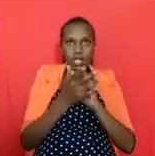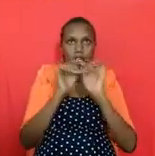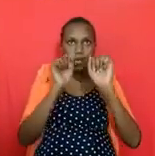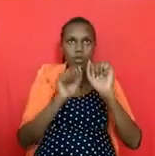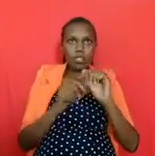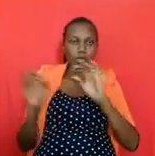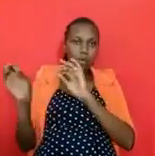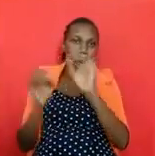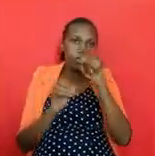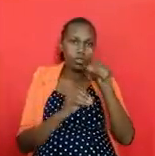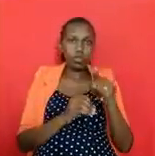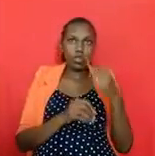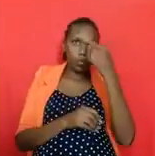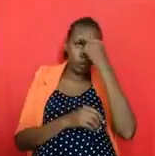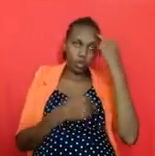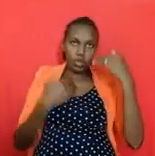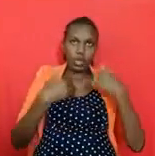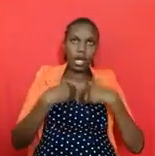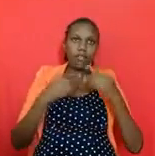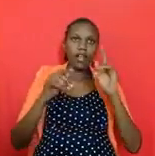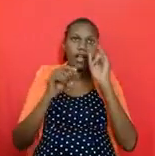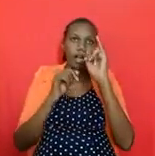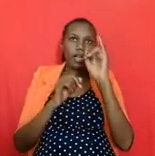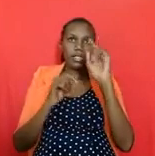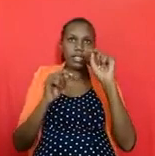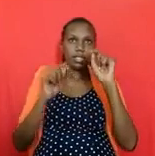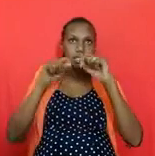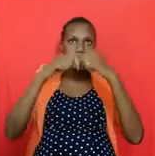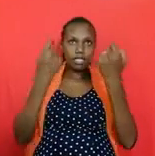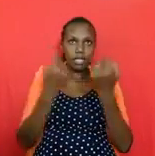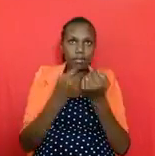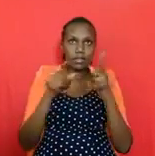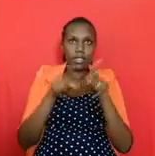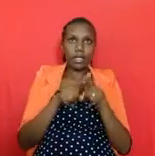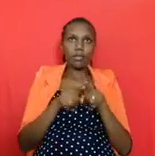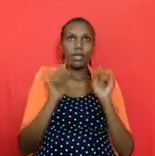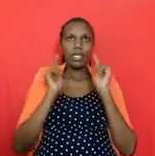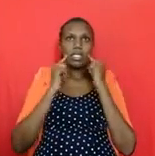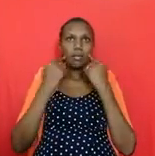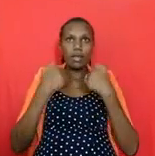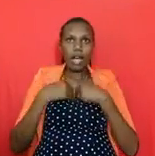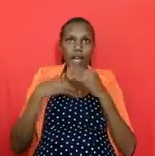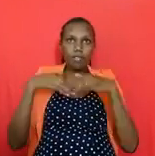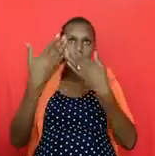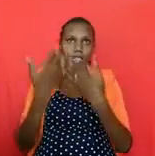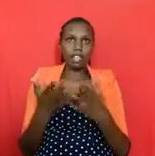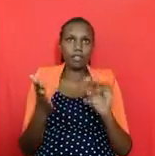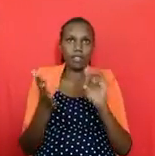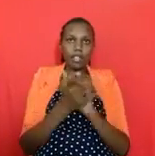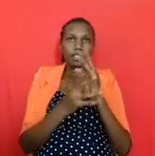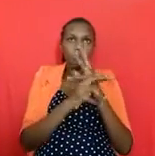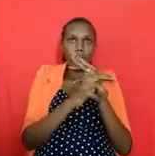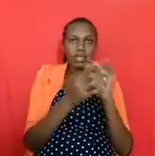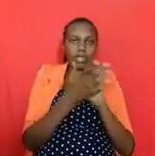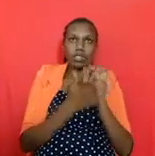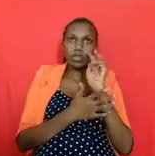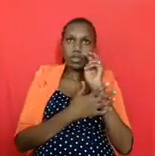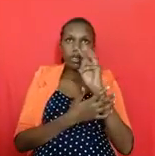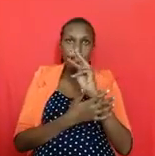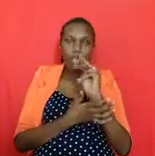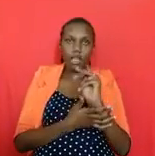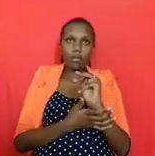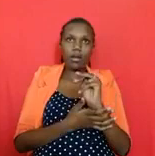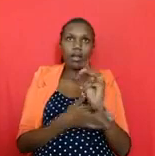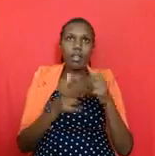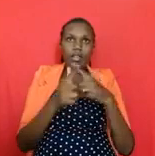kukinyire ni uduritule na team ya IT na Sami alia magi wiki elio madhafu masio ni gedo marore